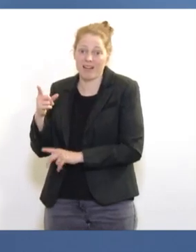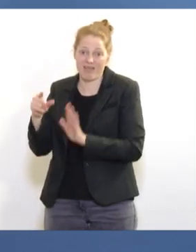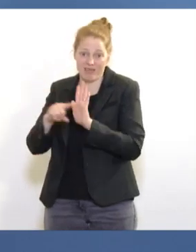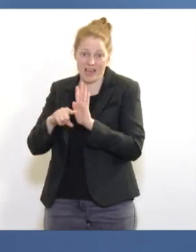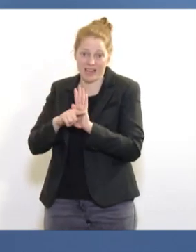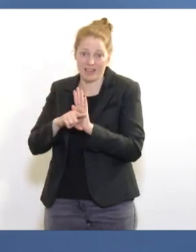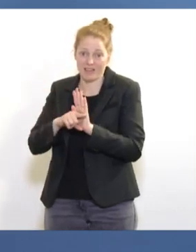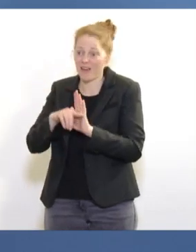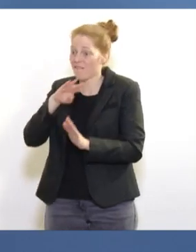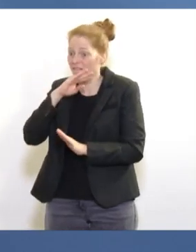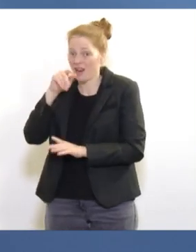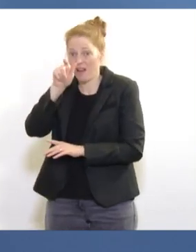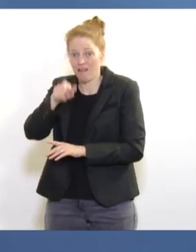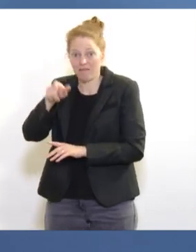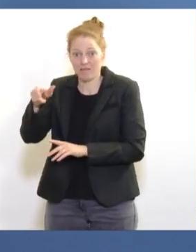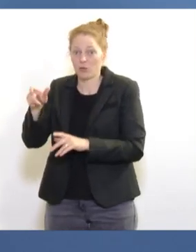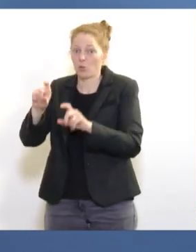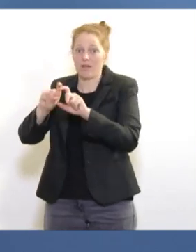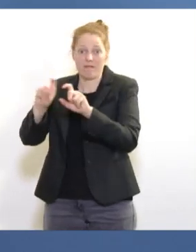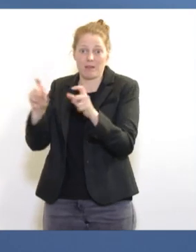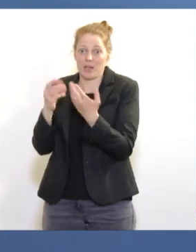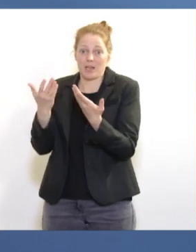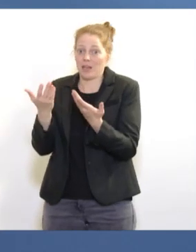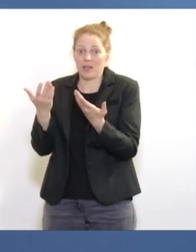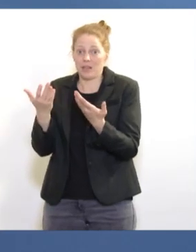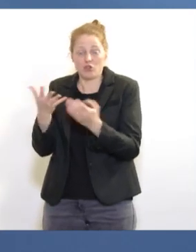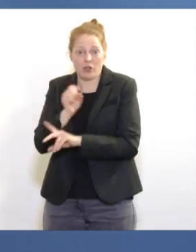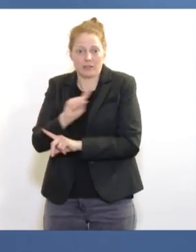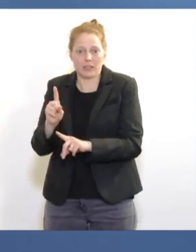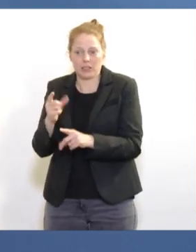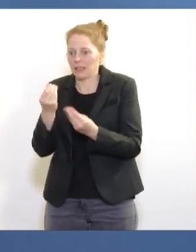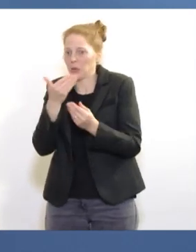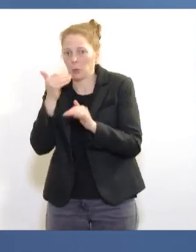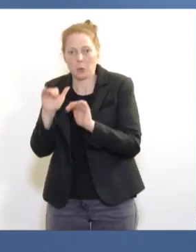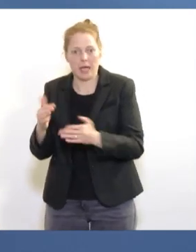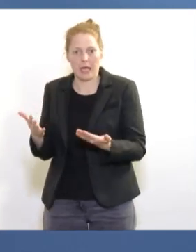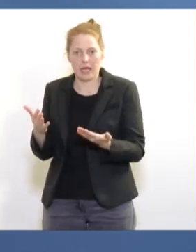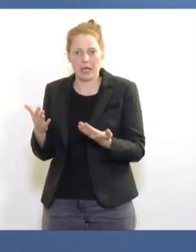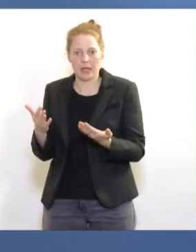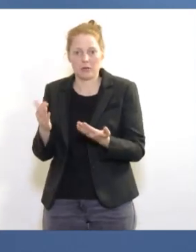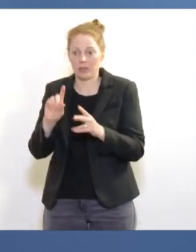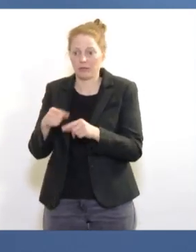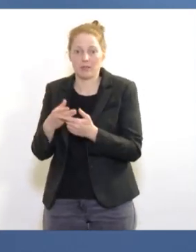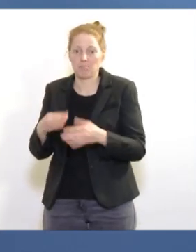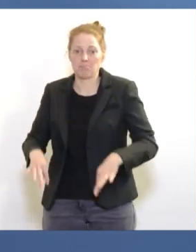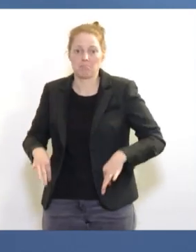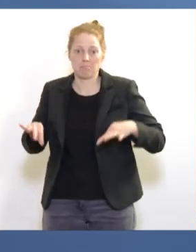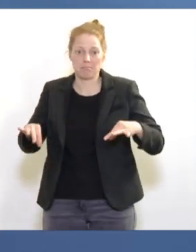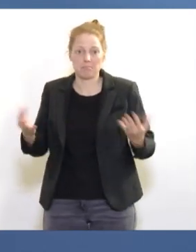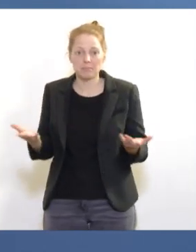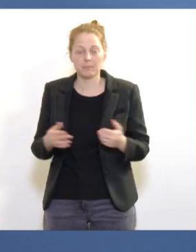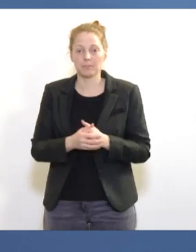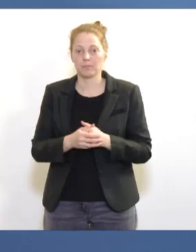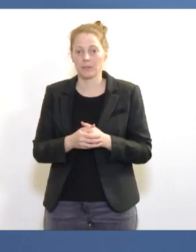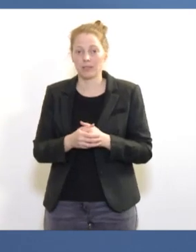dass Hunderten von Betrieben das nicht geben evaluieren, weil sie keine Liquiditäten haben und damit müssen an Verhältnis gehen.